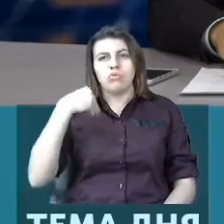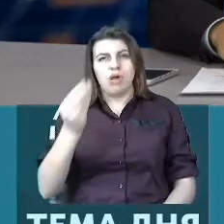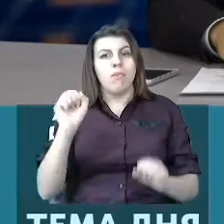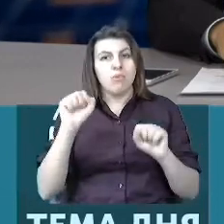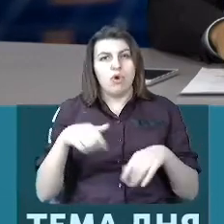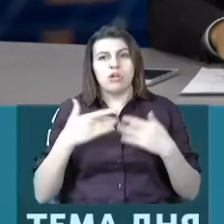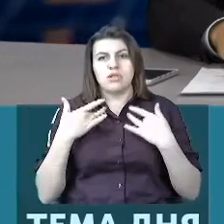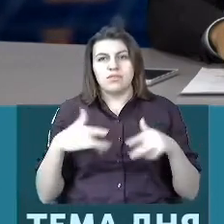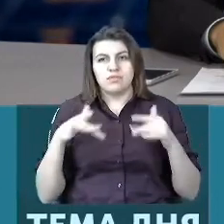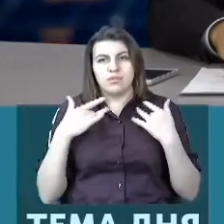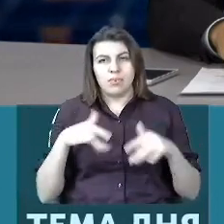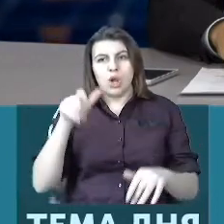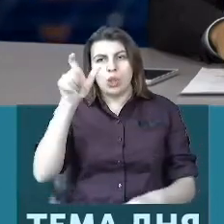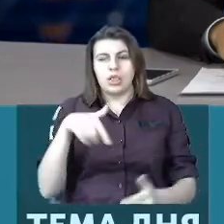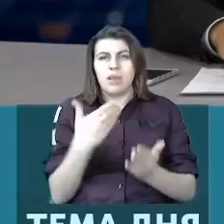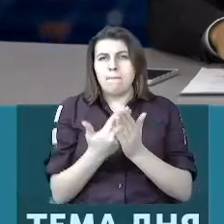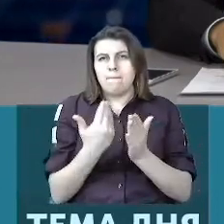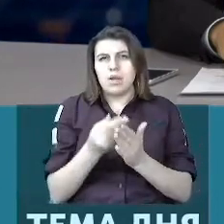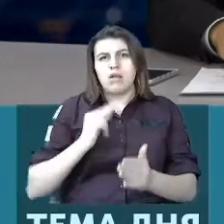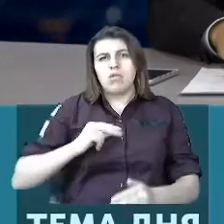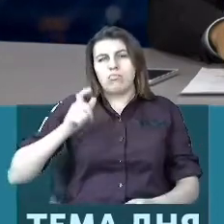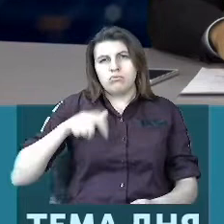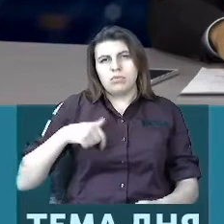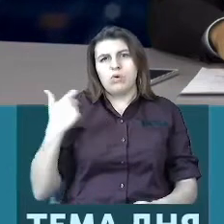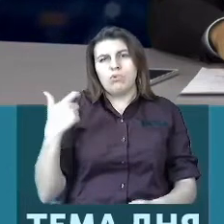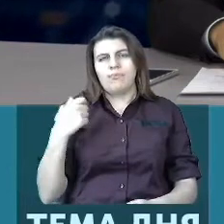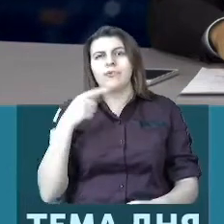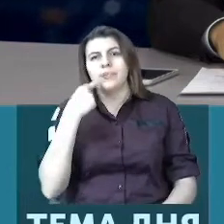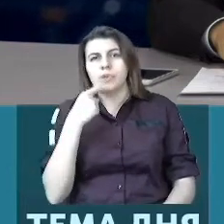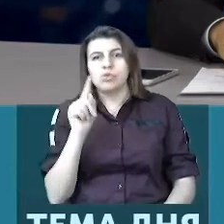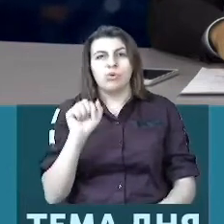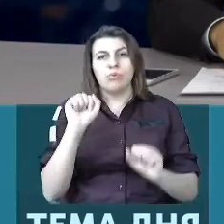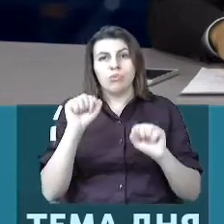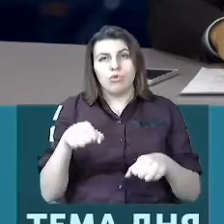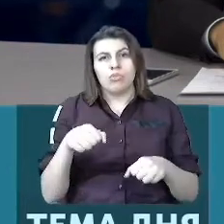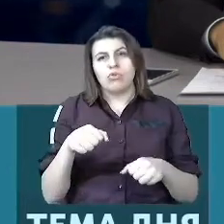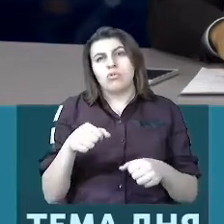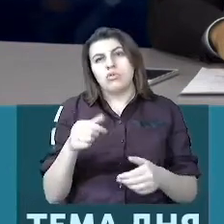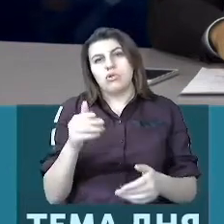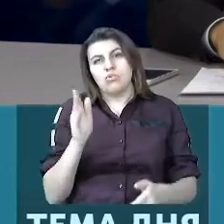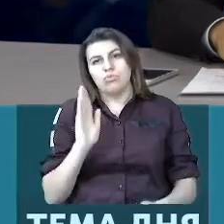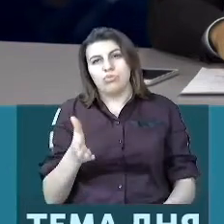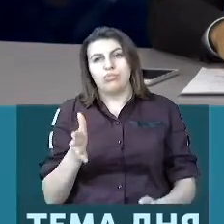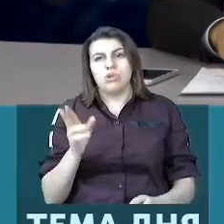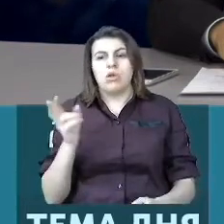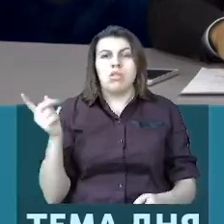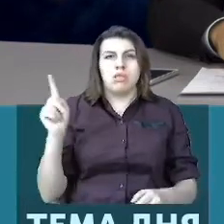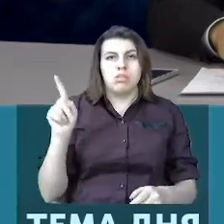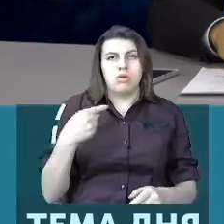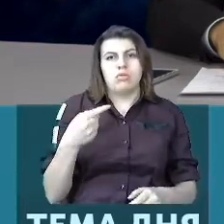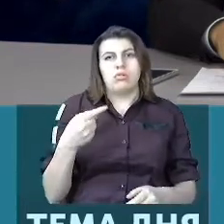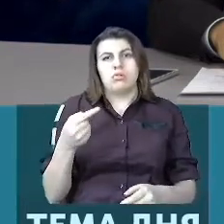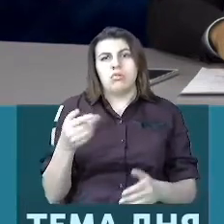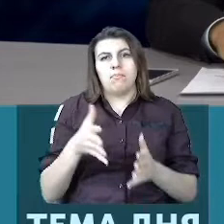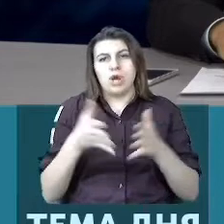людину, наприклад, він каже, що там можна бути, виходити більше, працювати. Роботодавець вам каже, виходьте